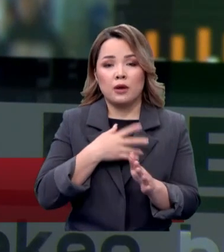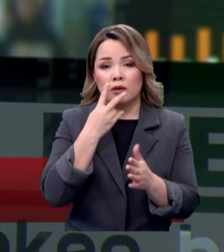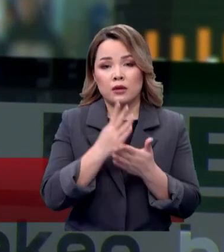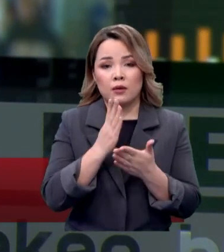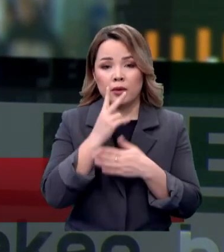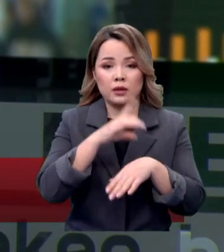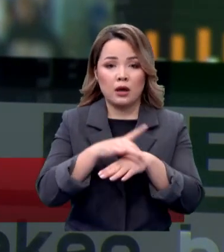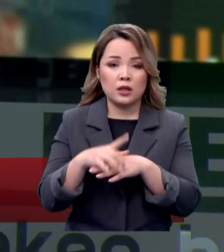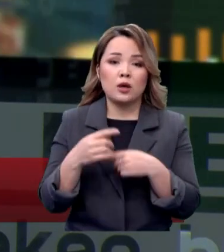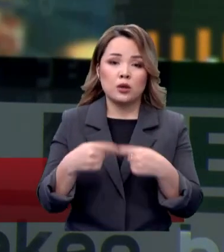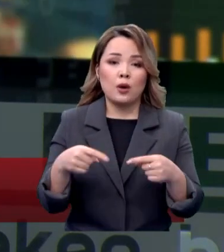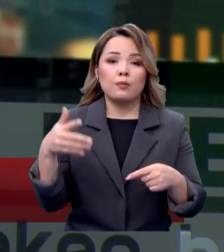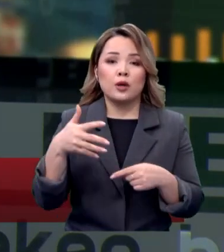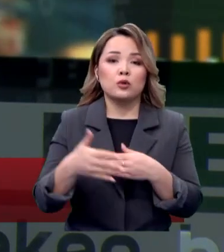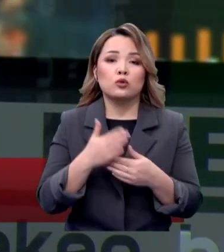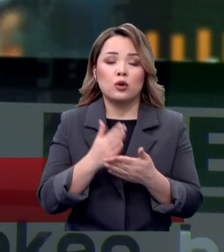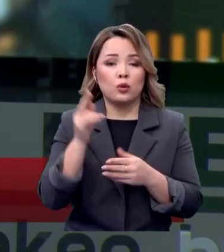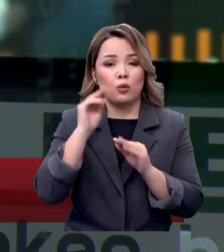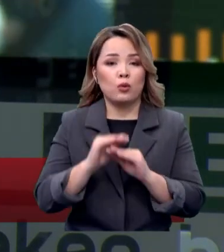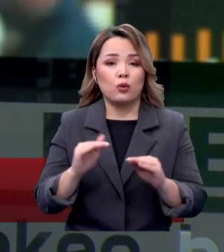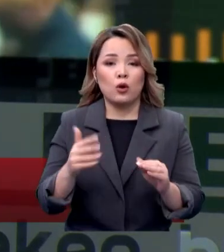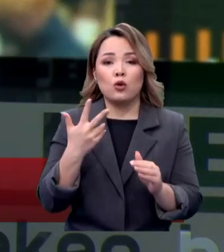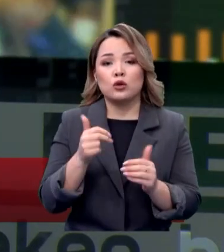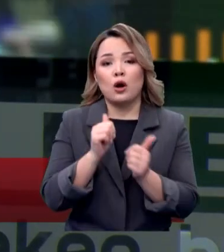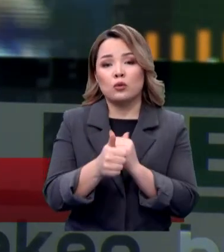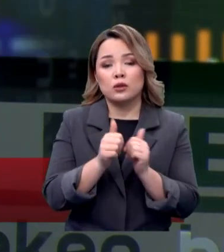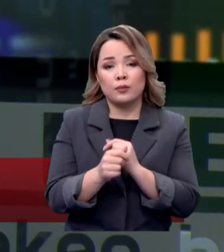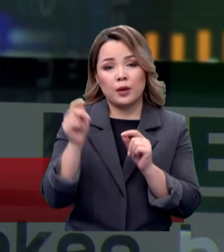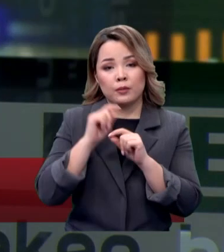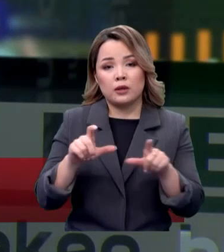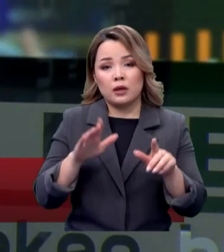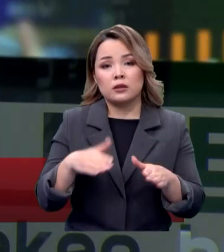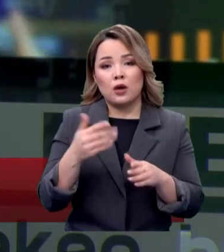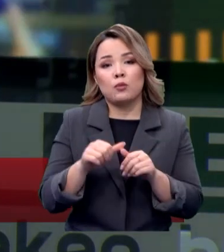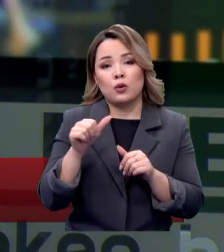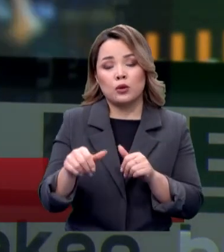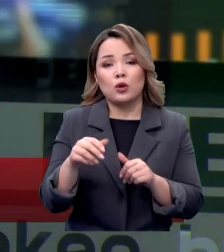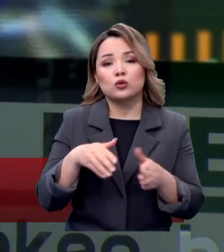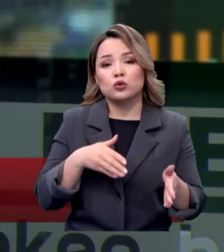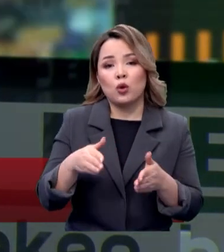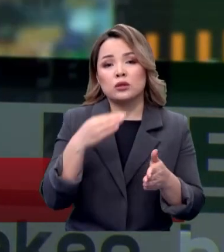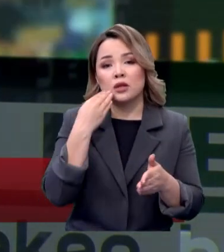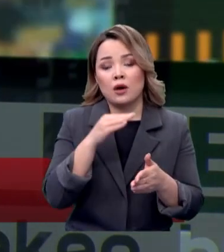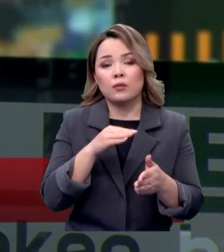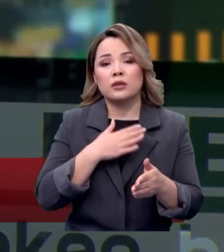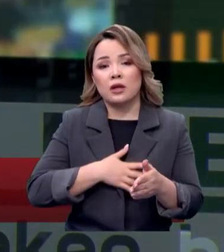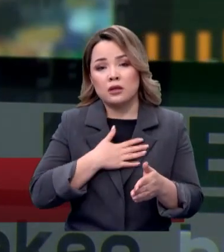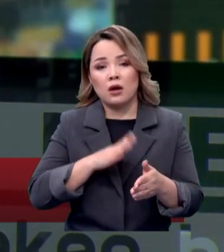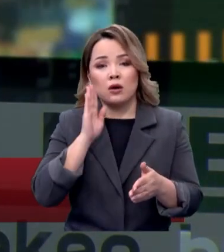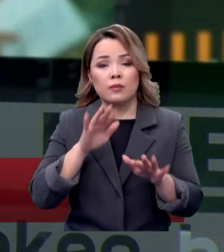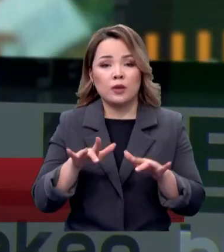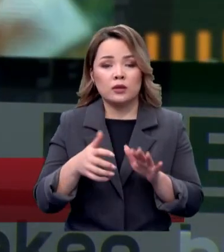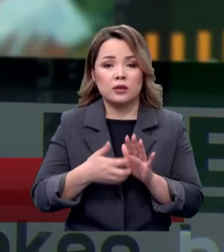Тіпті кейбірінде 5000-ға жуық оқушы 3 ауысымда білім алып келеді. Бұдан бөлек жол сапасының нашарлығы мен ауыз су